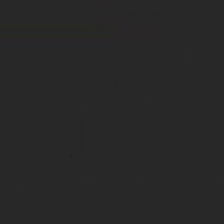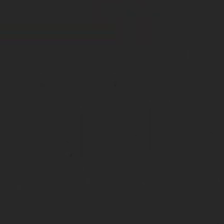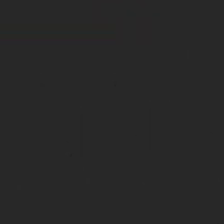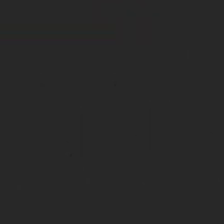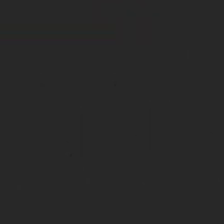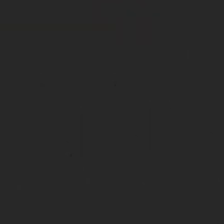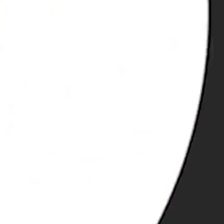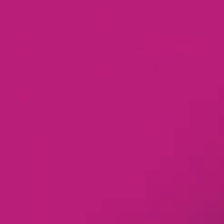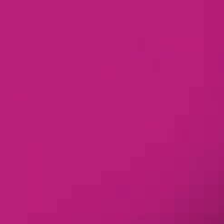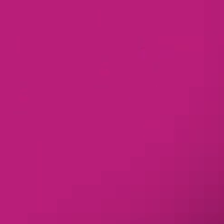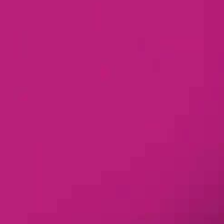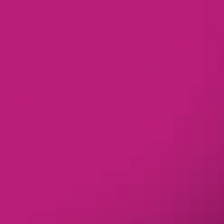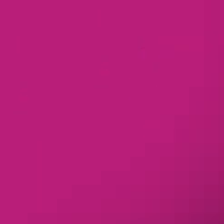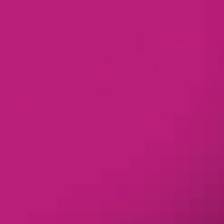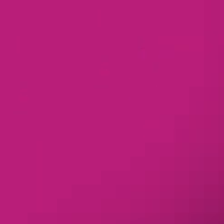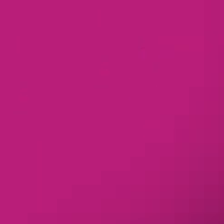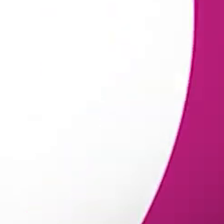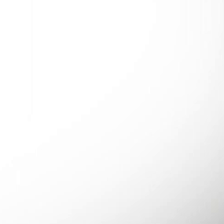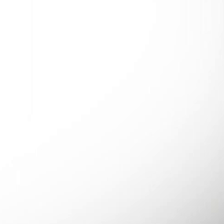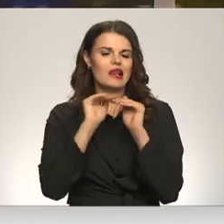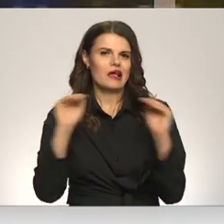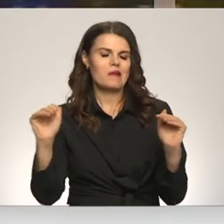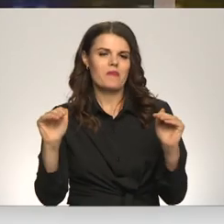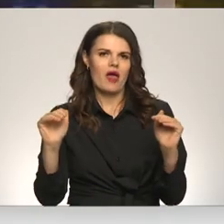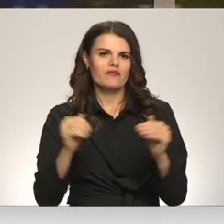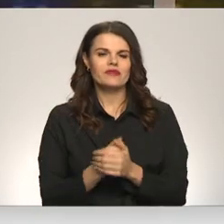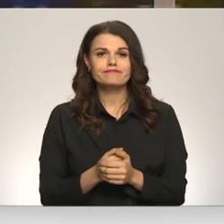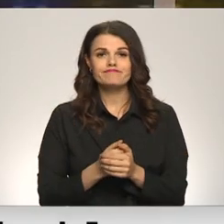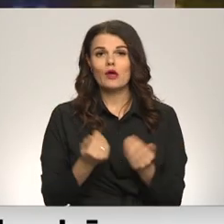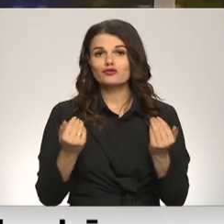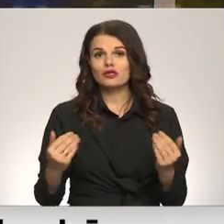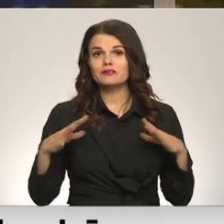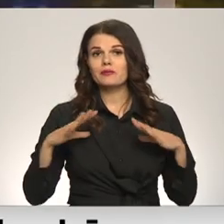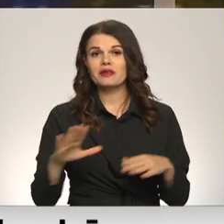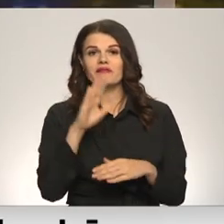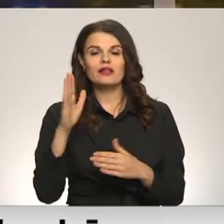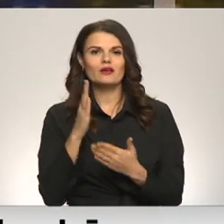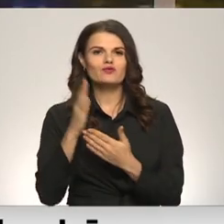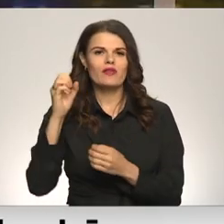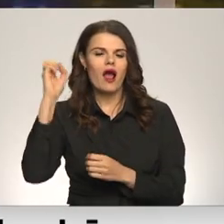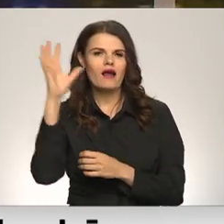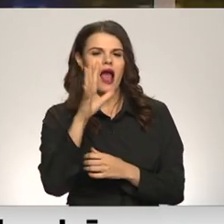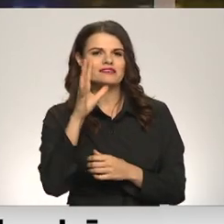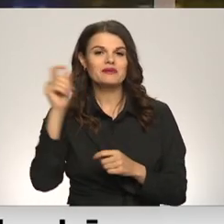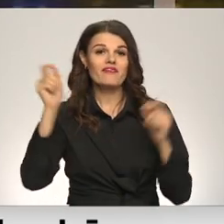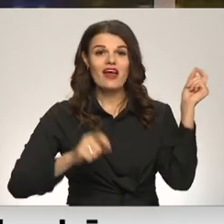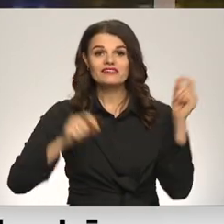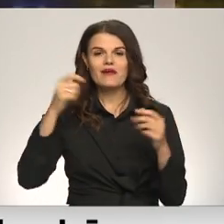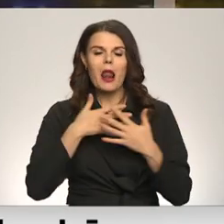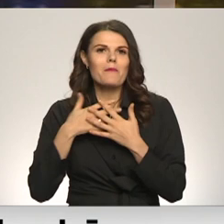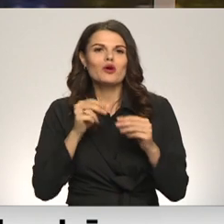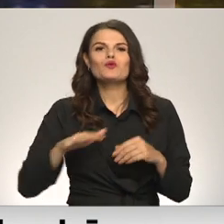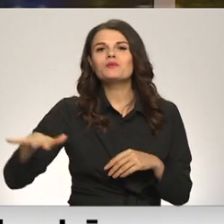Re! Viss ēters ir te! Šajā nedēļas nogalē notiekošajā gaismas festivālā